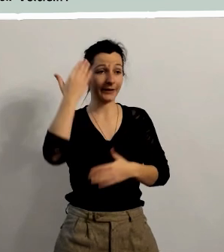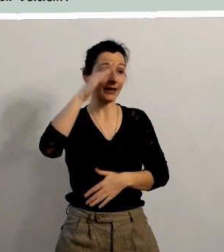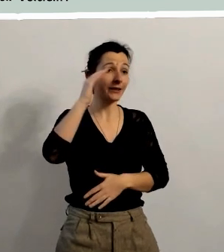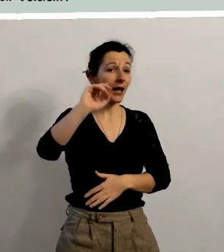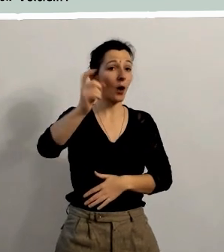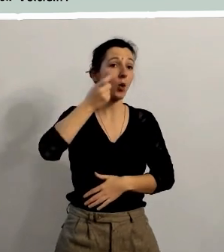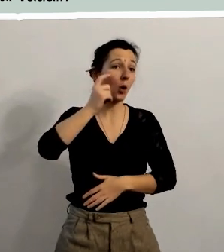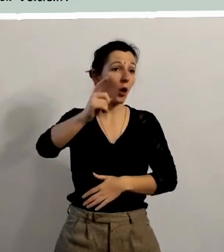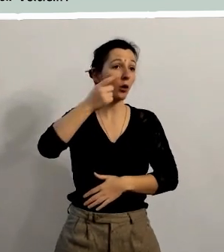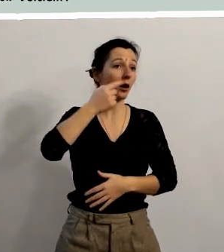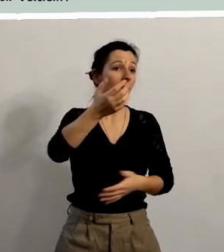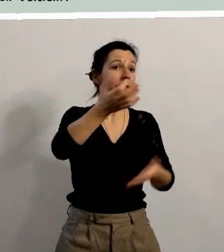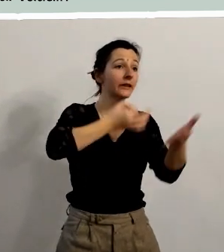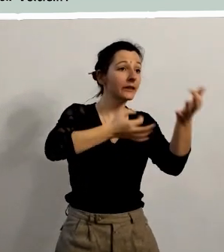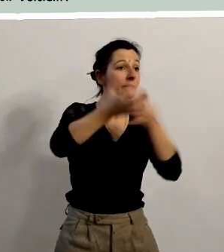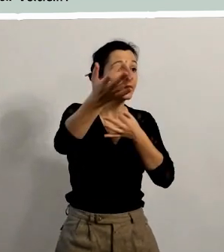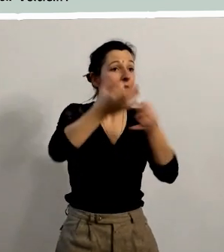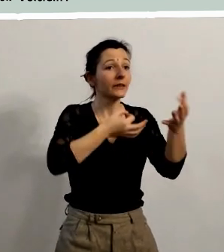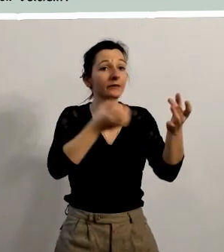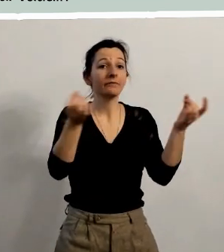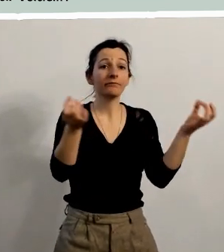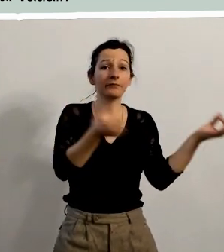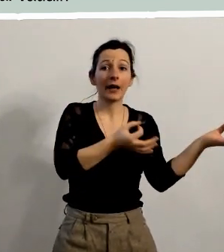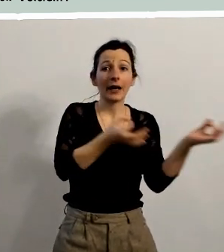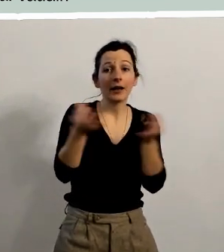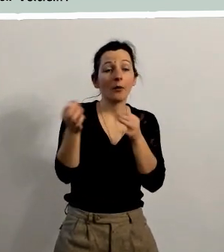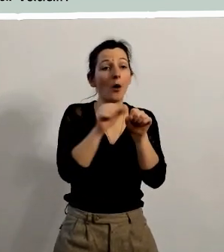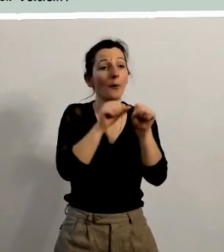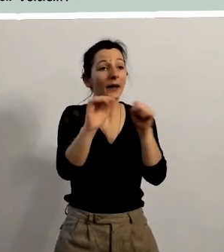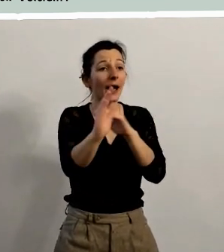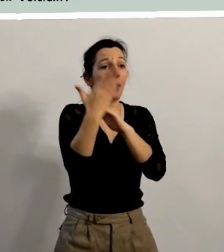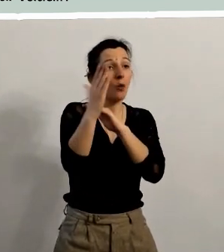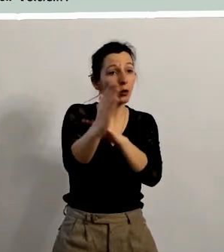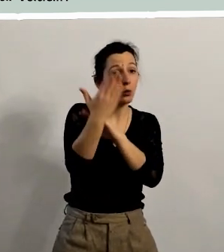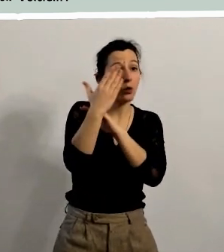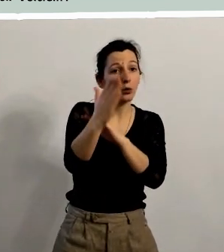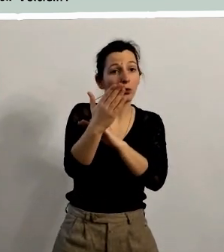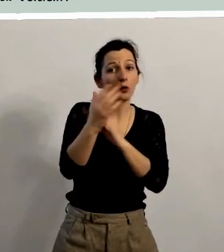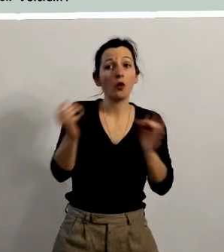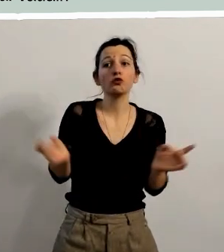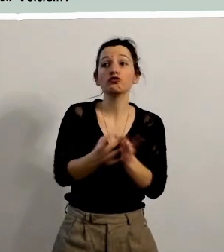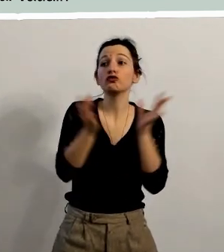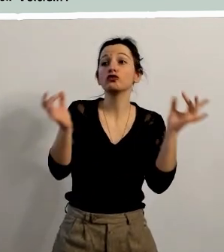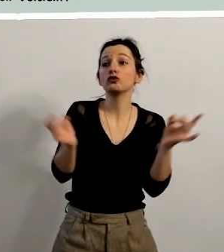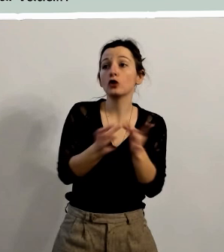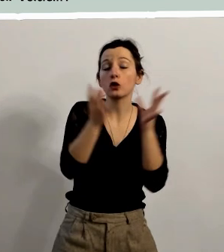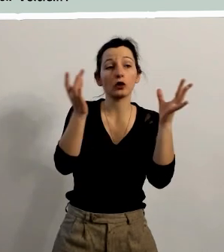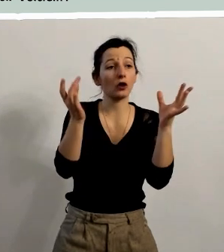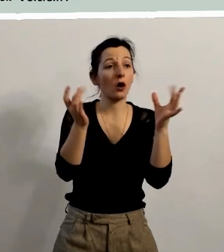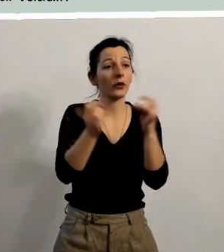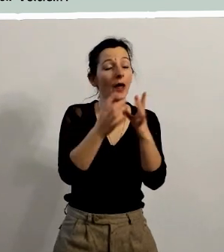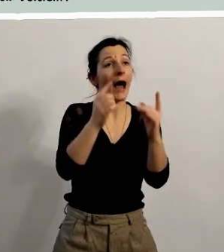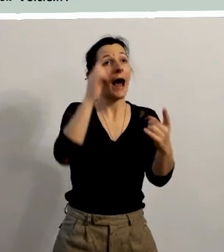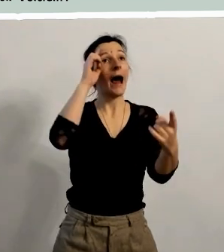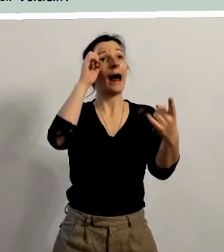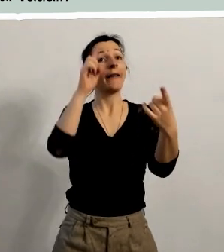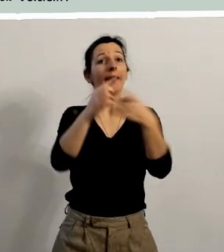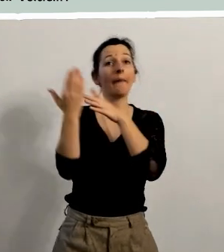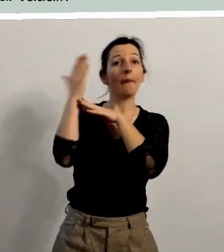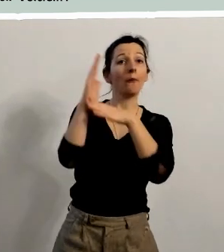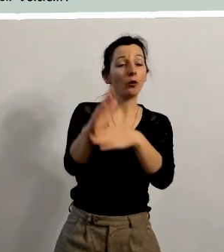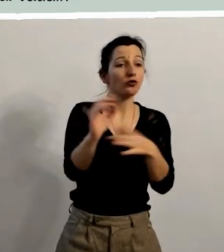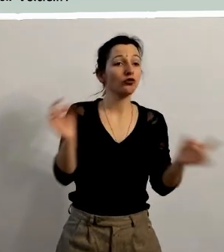parler épisodiquement par les médias. De temps en temps, les médias se saisissent du